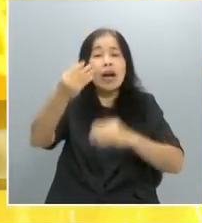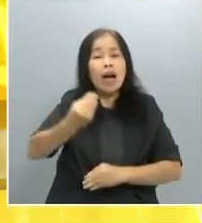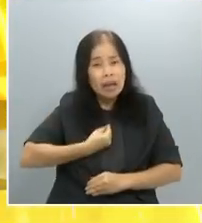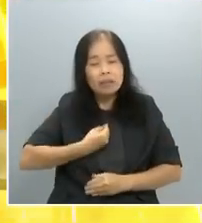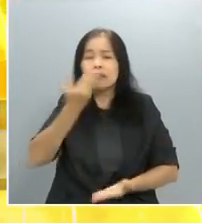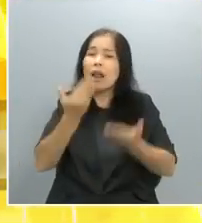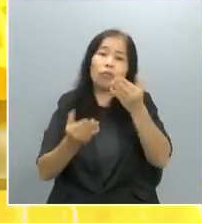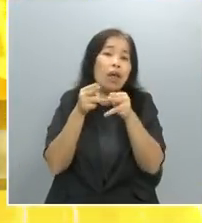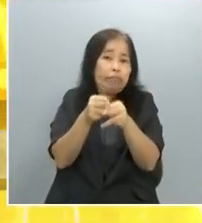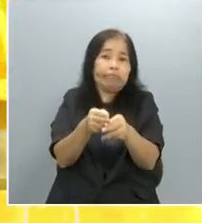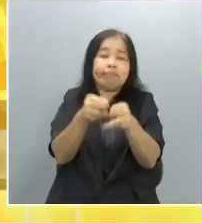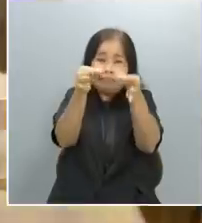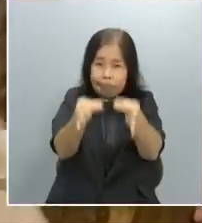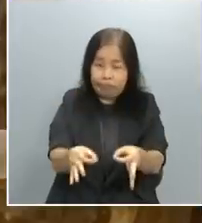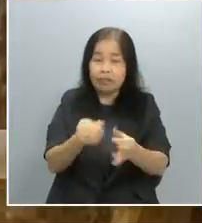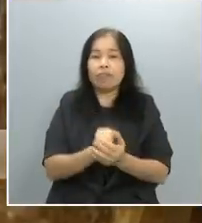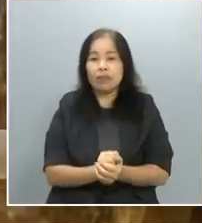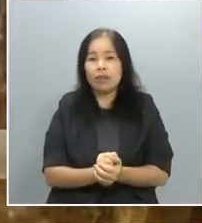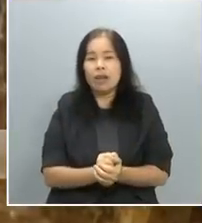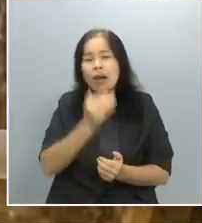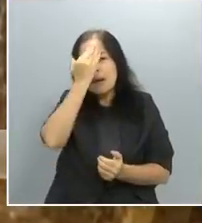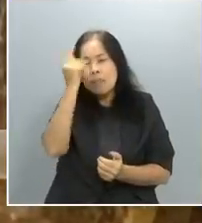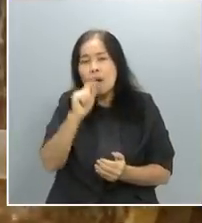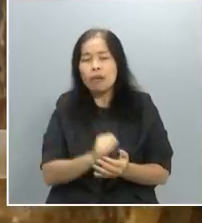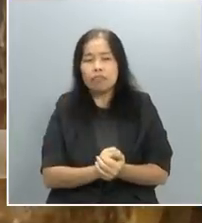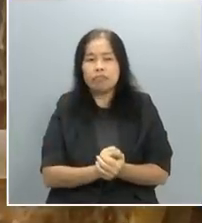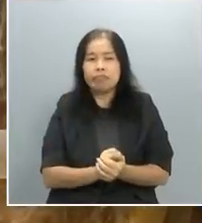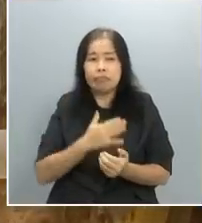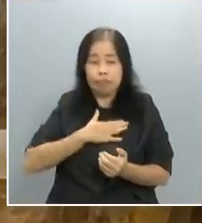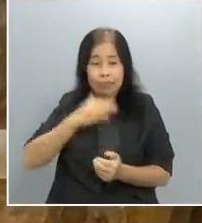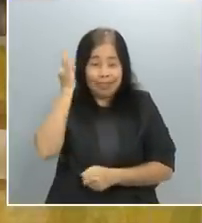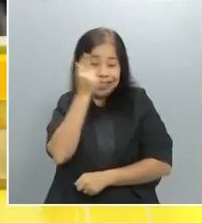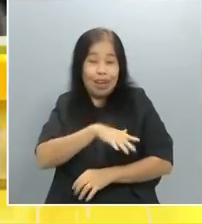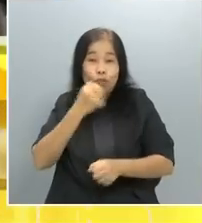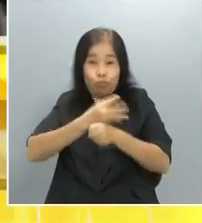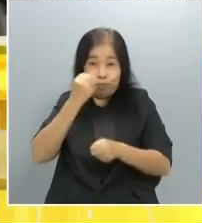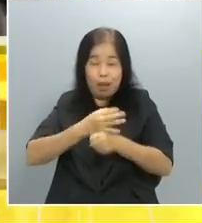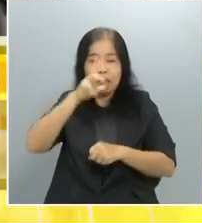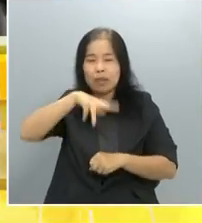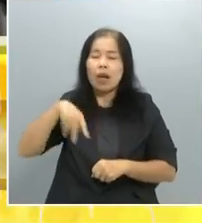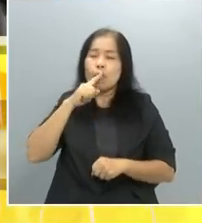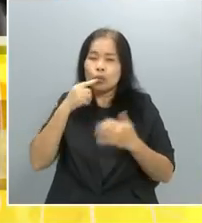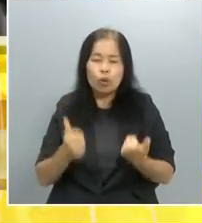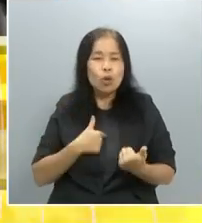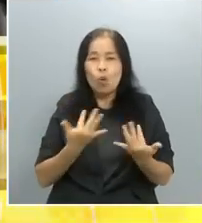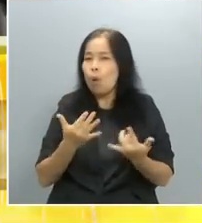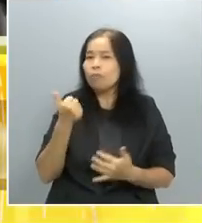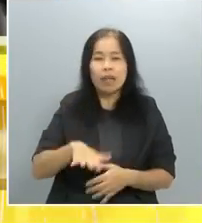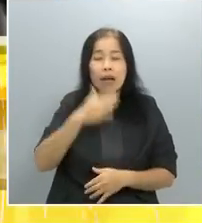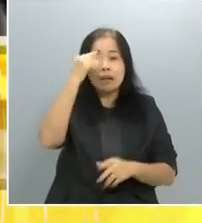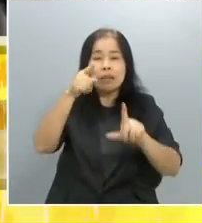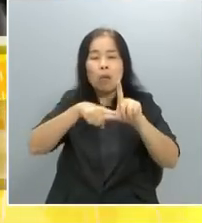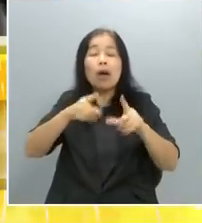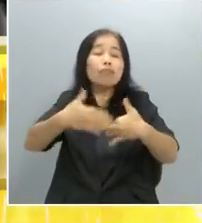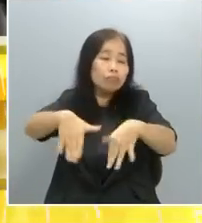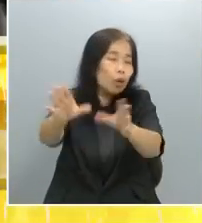ใจดูก็แล้วกันทั้งนี้ทั้งนั้นคุณภูมิธรรมก็บอกนะครับแต่รอไม่ได้ก้าวไกลบอกขอไปประชุม